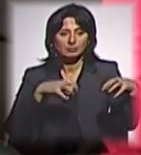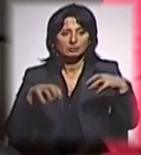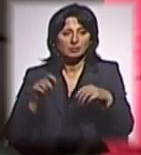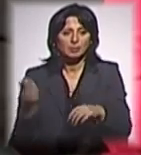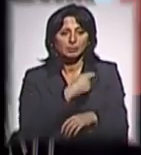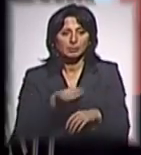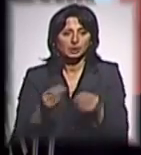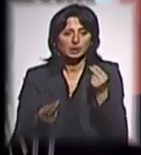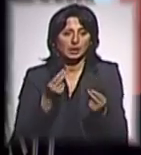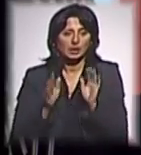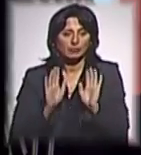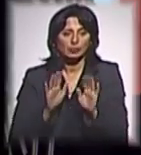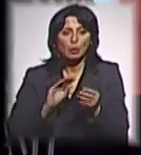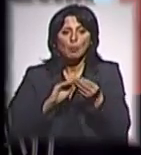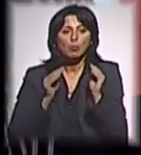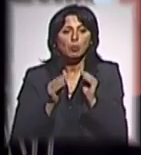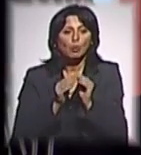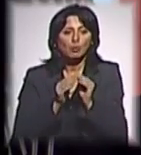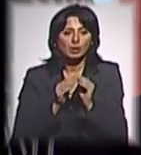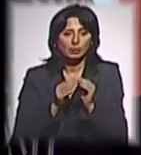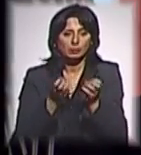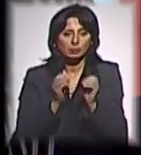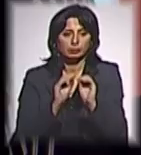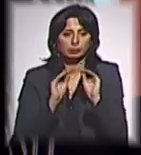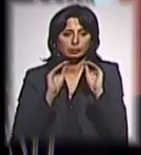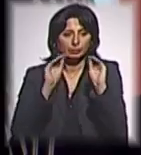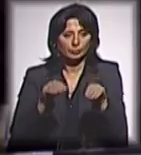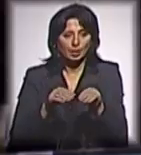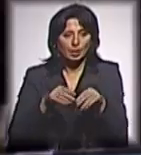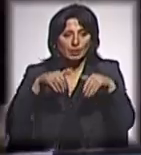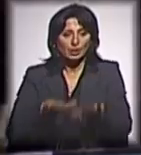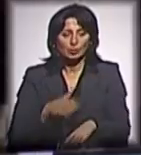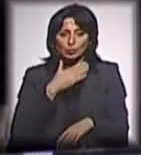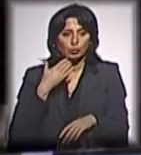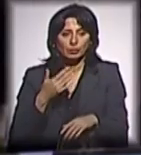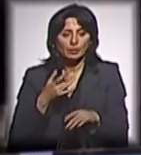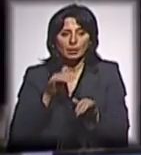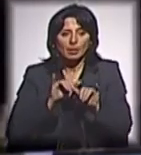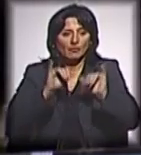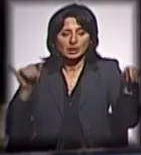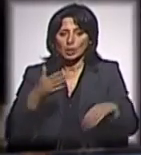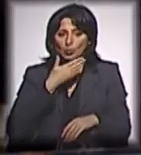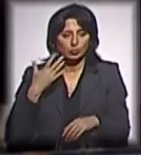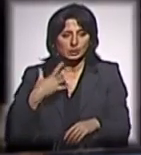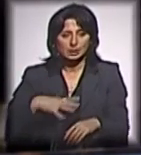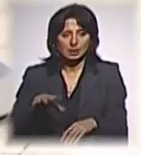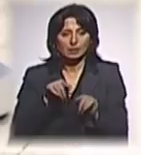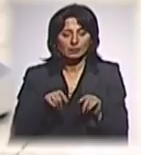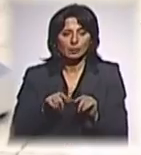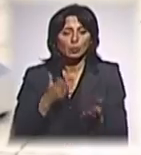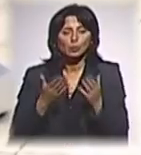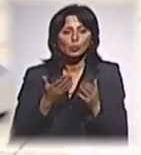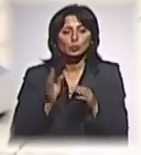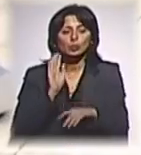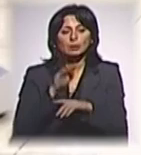და დავინახეთ ის, რომ ქვეყანაში პრობლემები დახვავდა, პრობლემები აღარ გადაიჭრა. ქვეყანა ვეღარ ვითარდება რეალურად და თუ